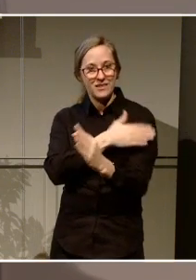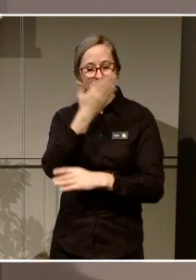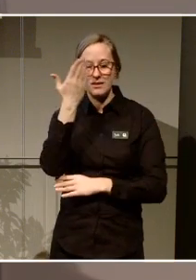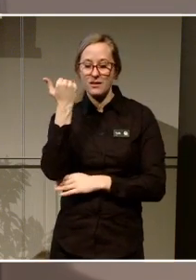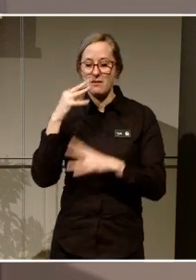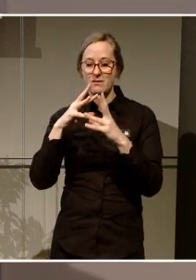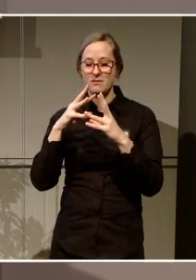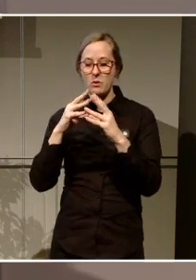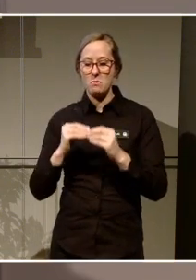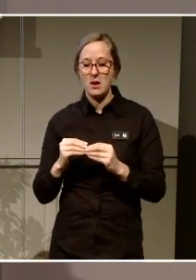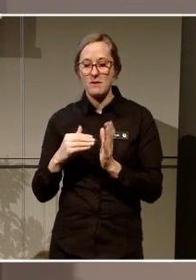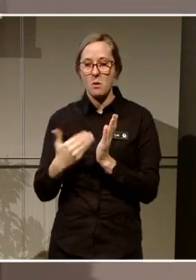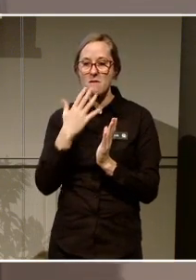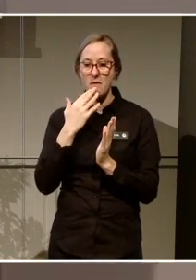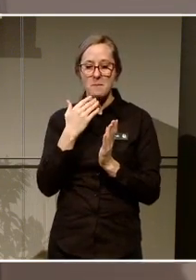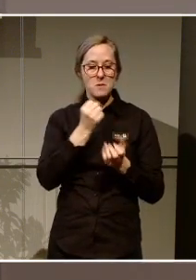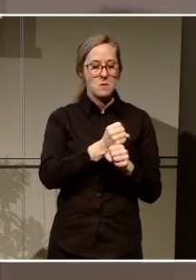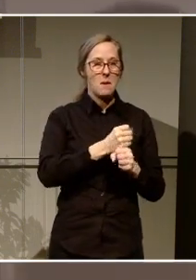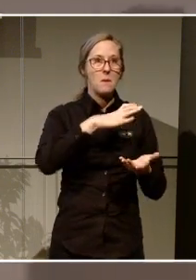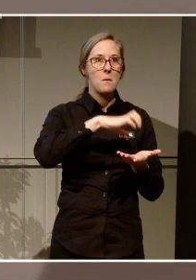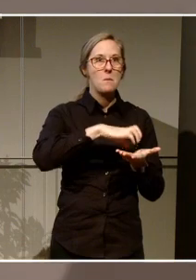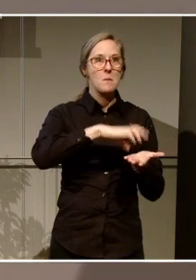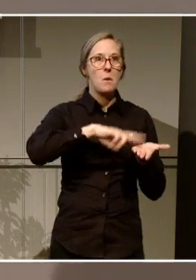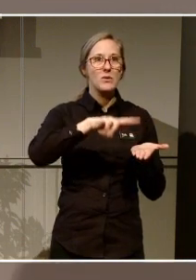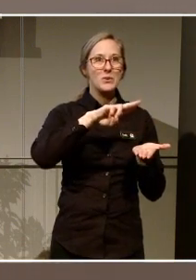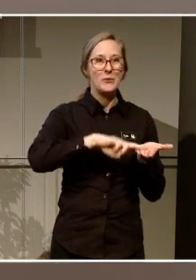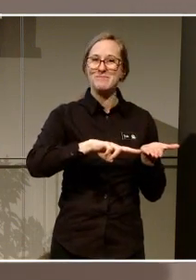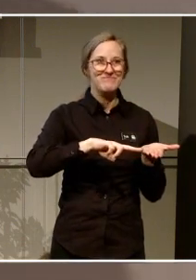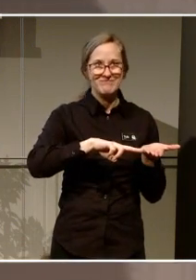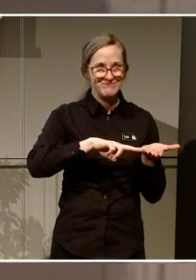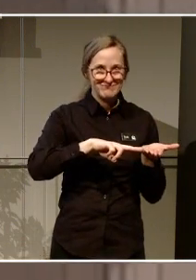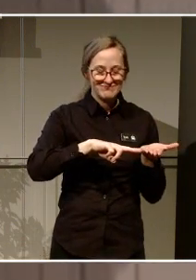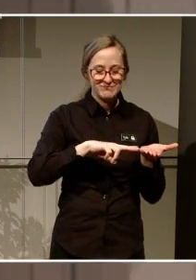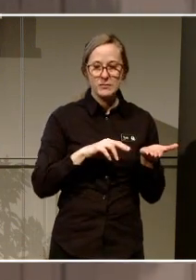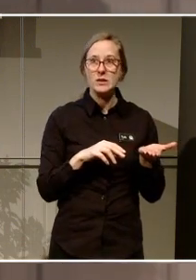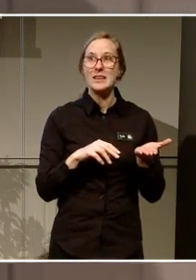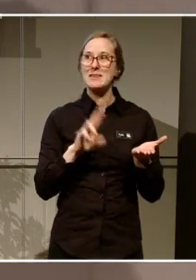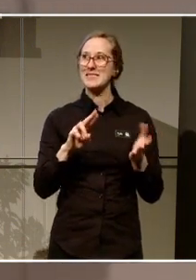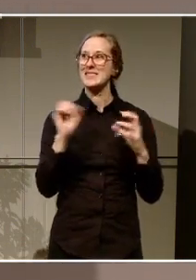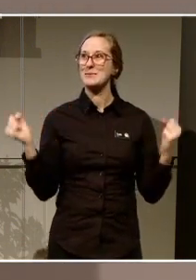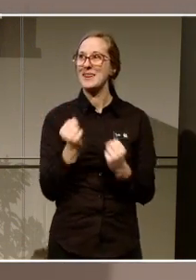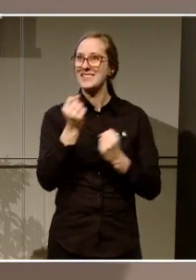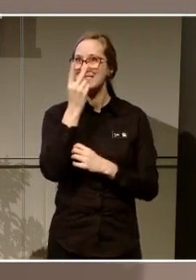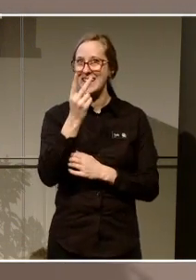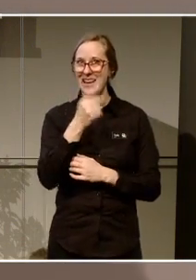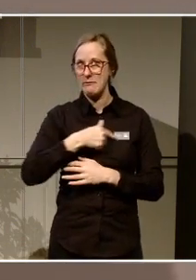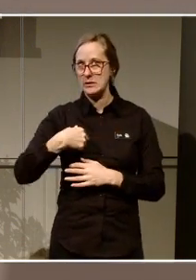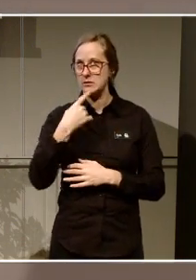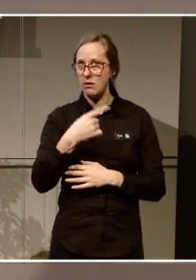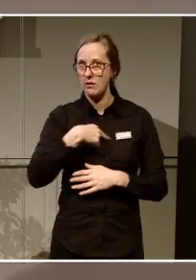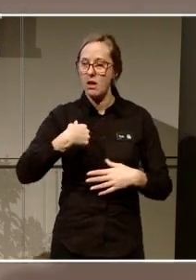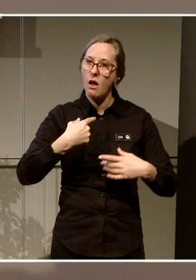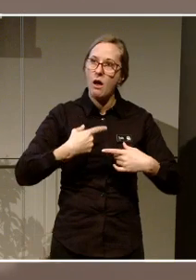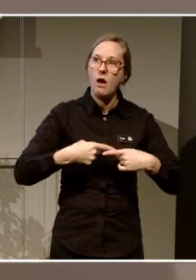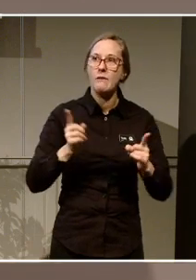formuleras utifrån den som sitter på kommunkontoret. Lite spännande att se här, liksom, jag sa att vi är annorlunda på att